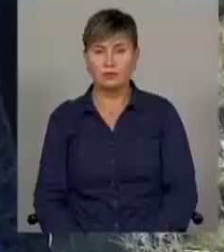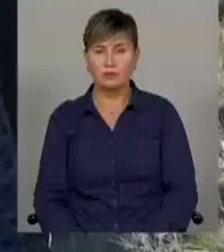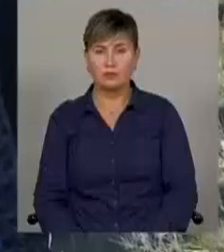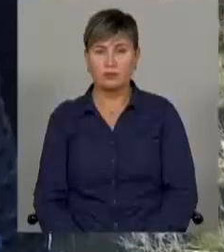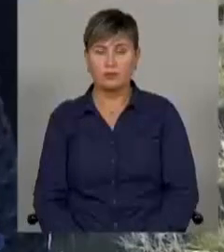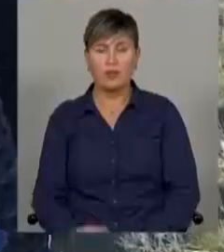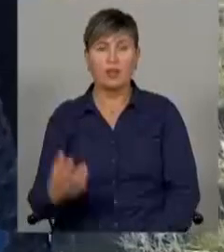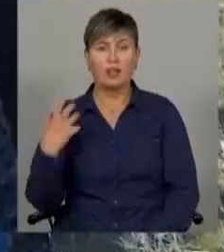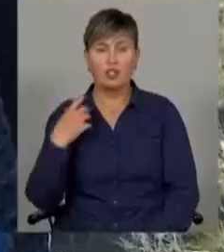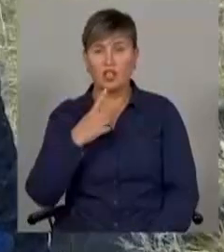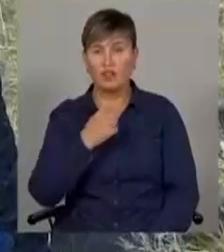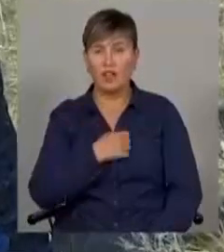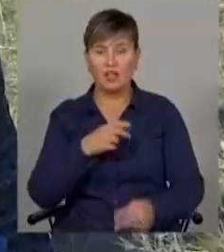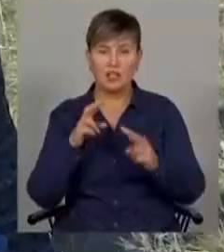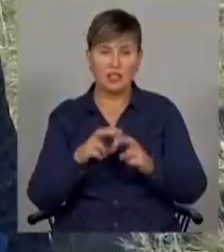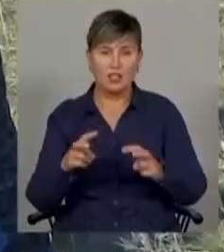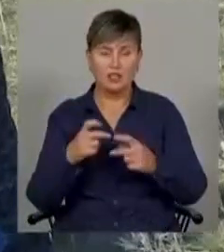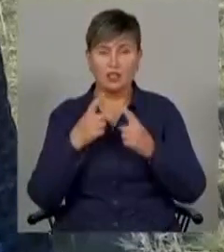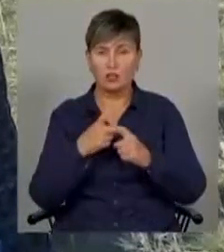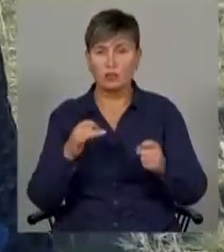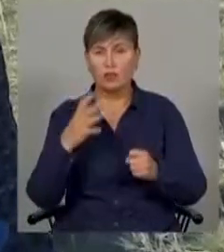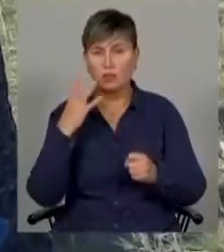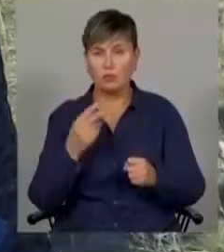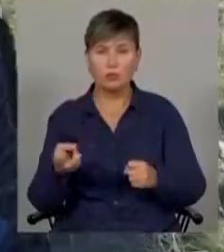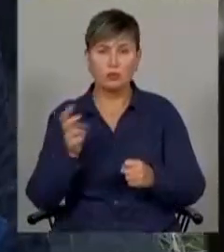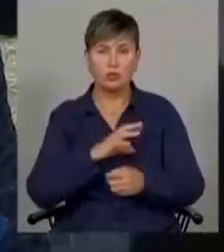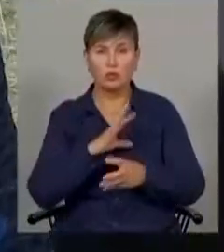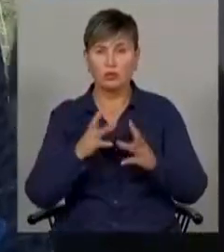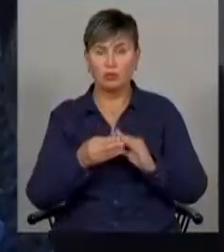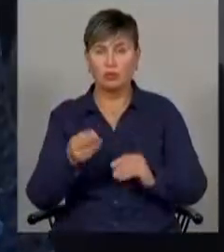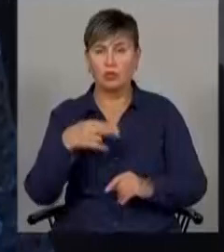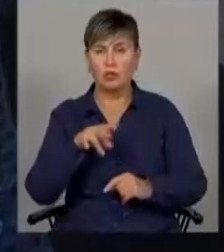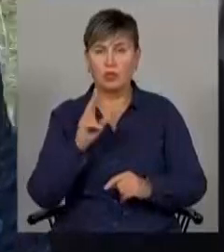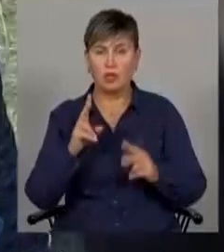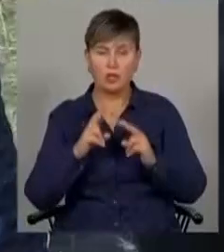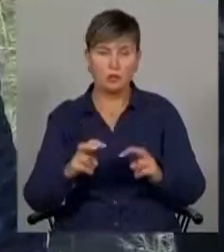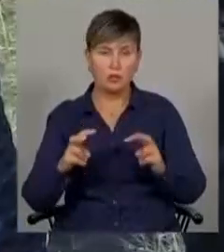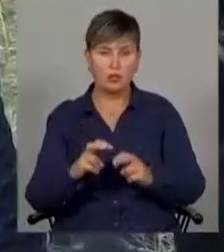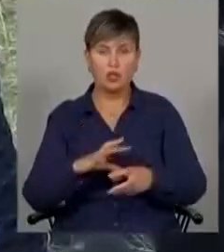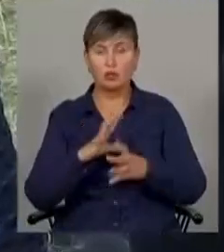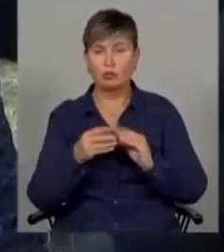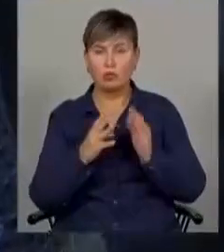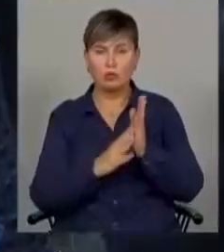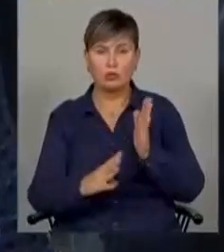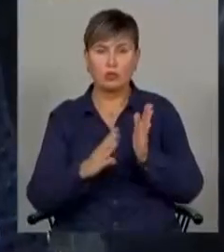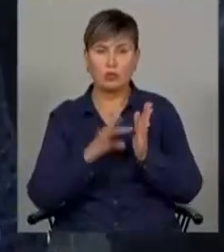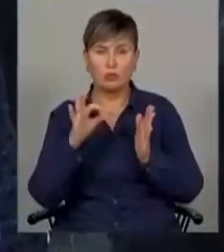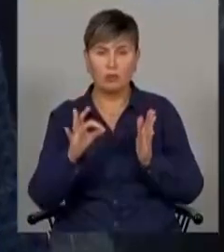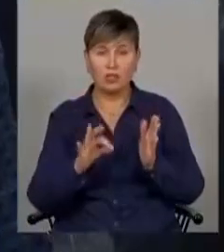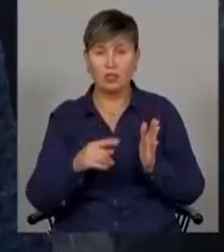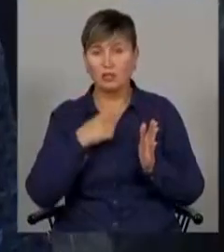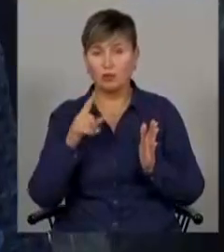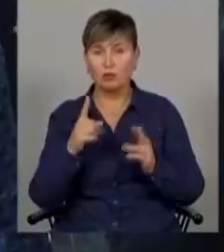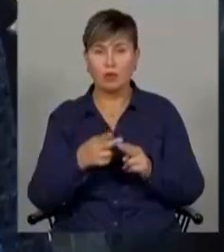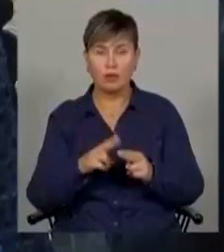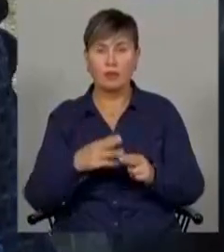начальник военного следствия сообщил из Алматы пришли результаты ДНК экспертизы результат на 99% говорит о том что